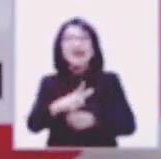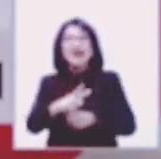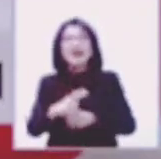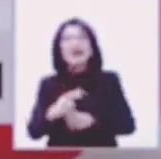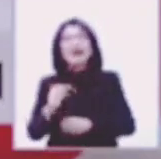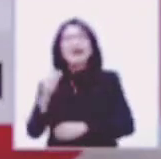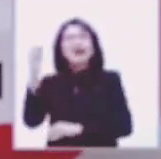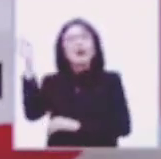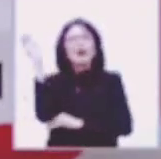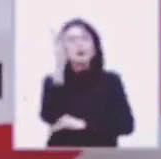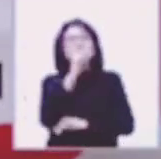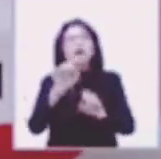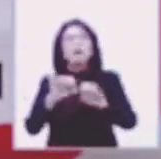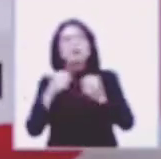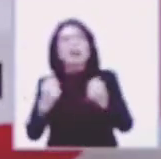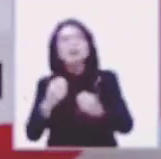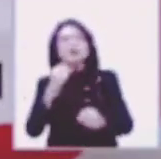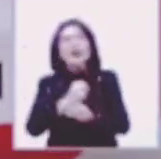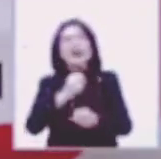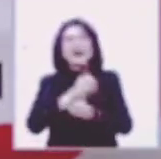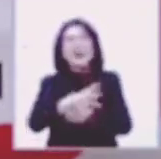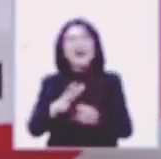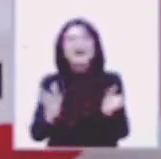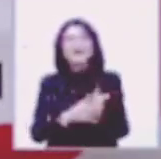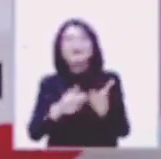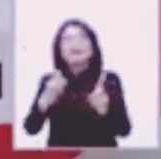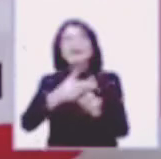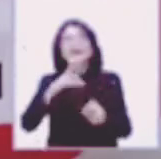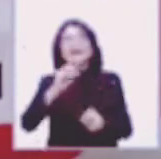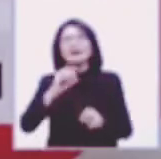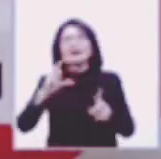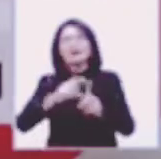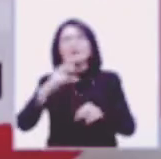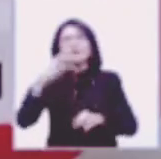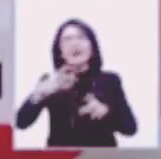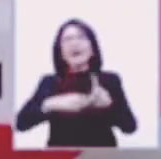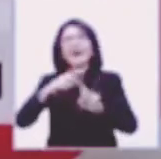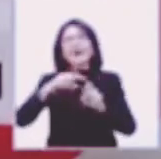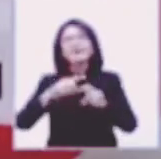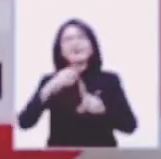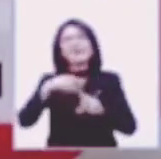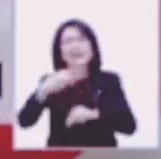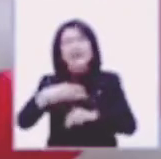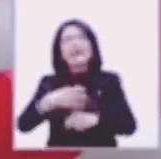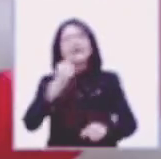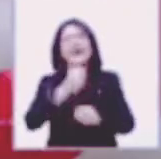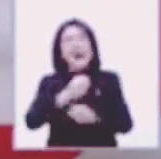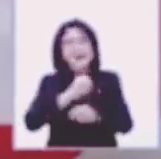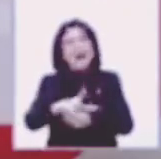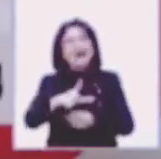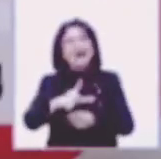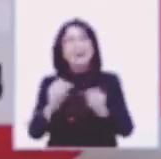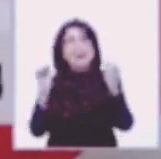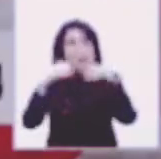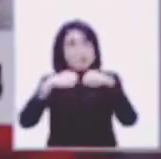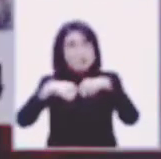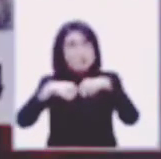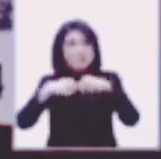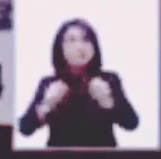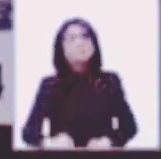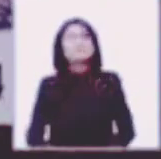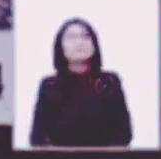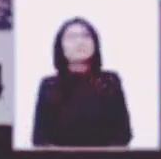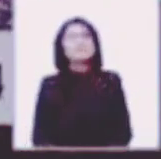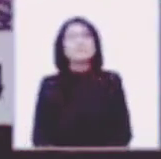hutan dan juga food estate sesuai dengan penilaian WALHI dan Greenpeace? Waktunya habis. Selesai. Terima kasih.